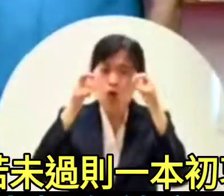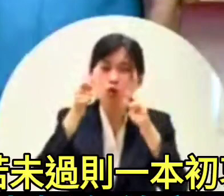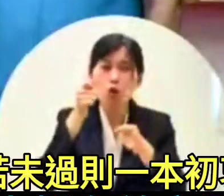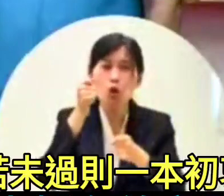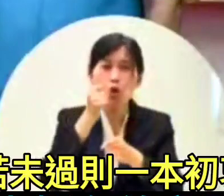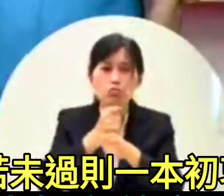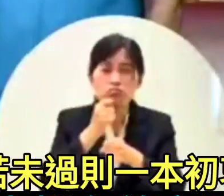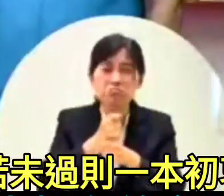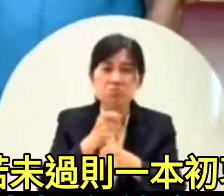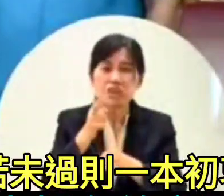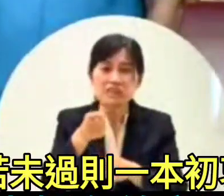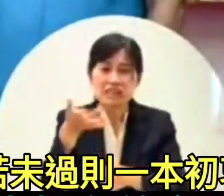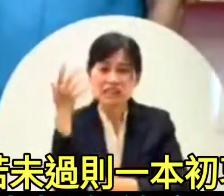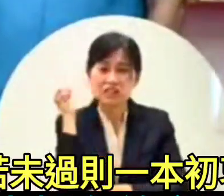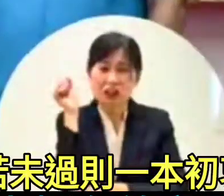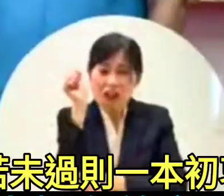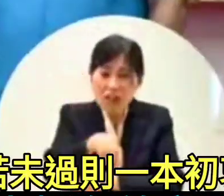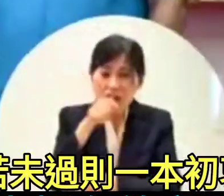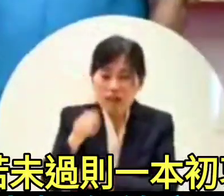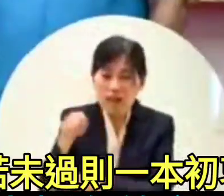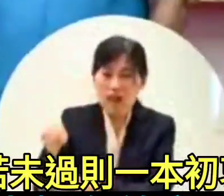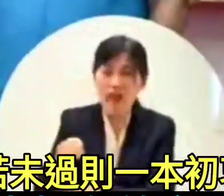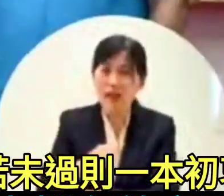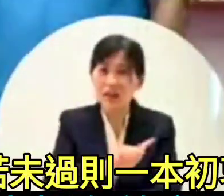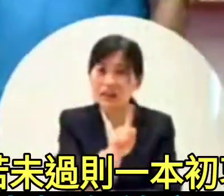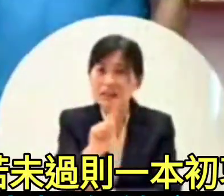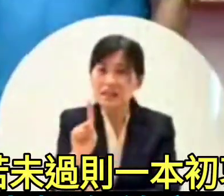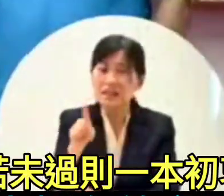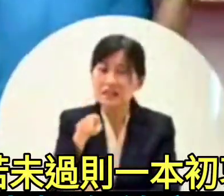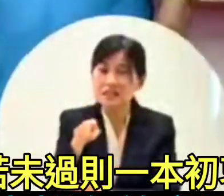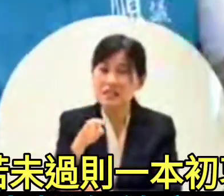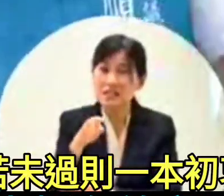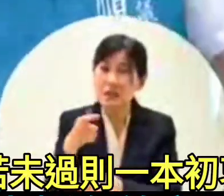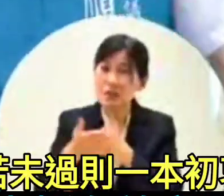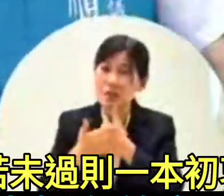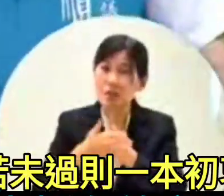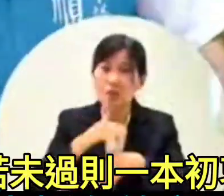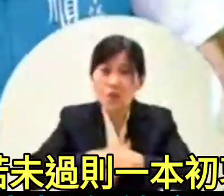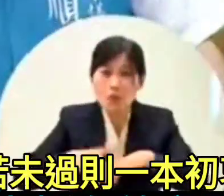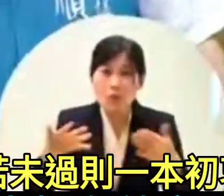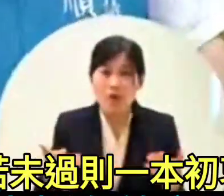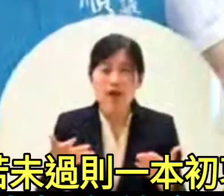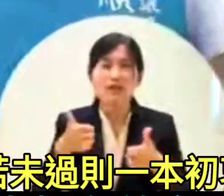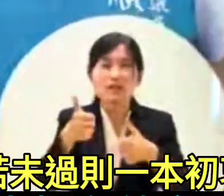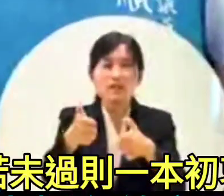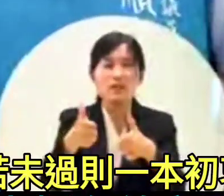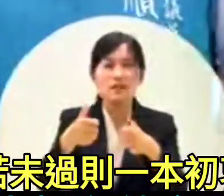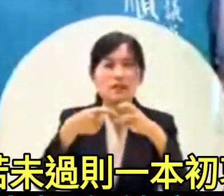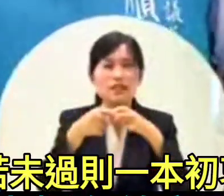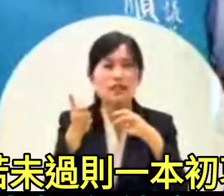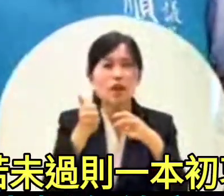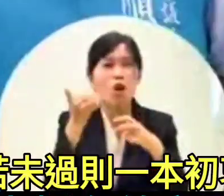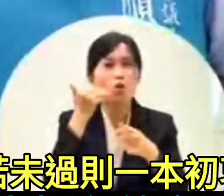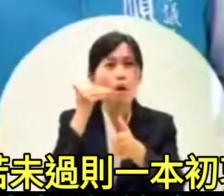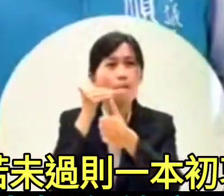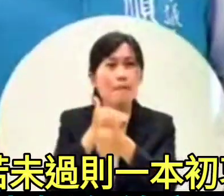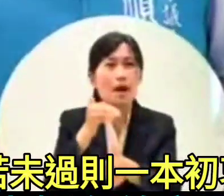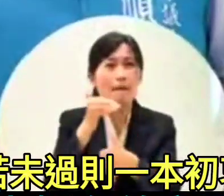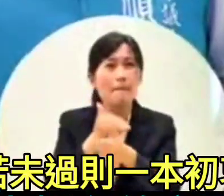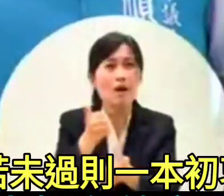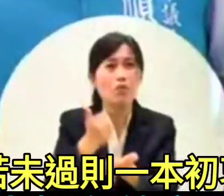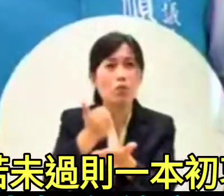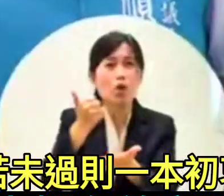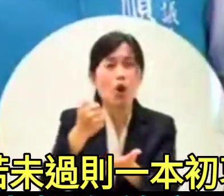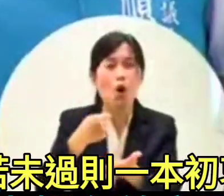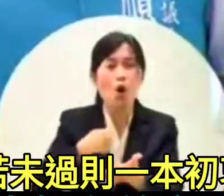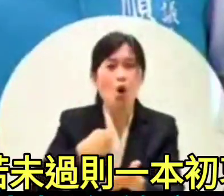下的诺言？请市长答复，谢谢。 请韩市长答复。 谢谢孙基议员。如果被罢免，我对高